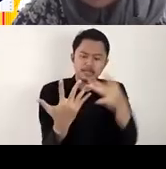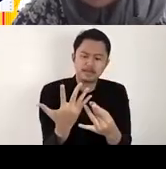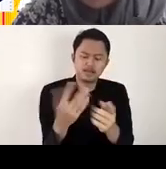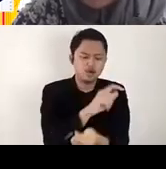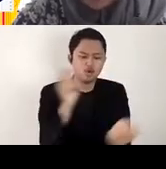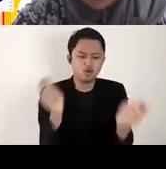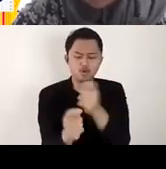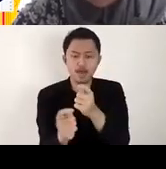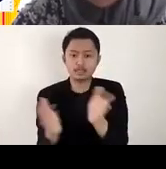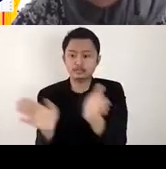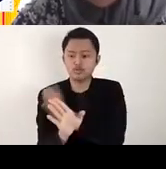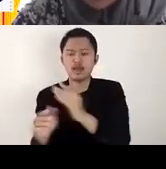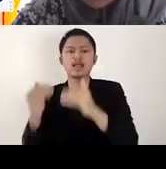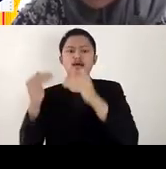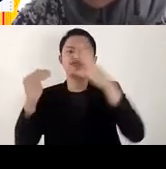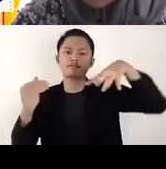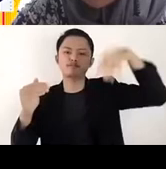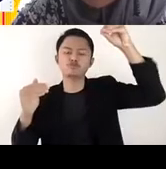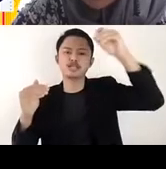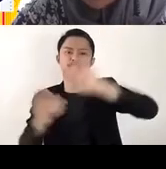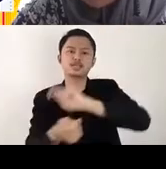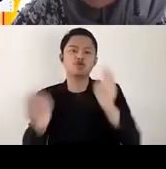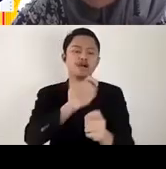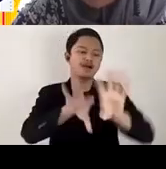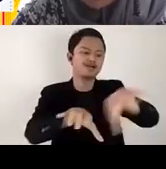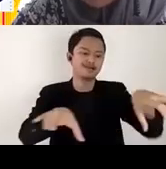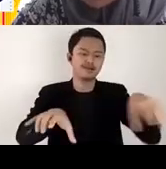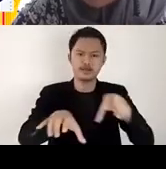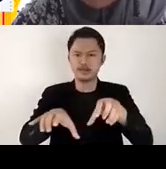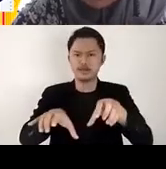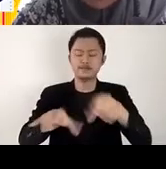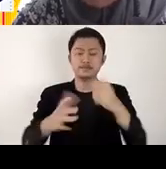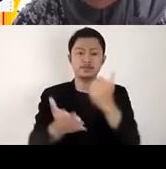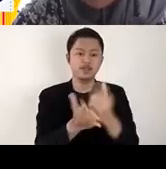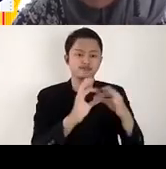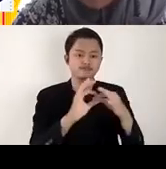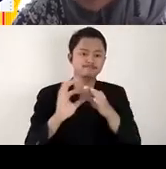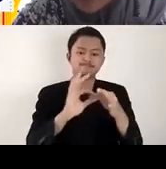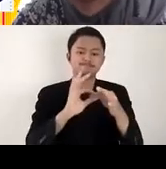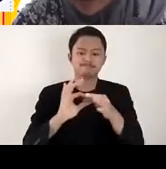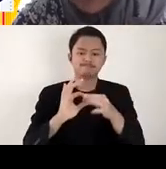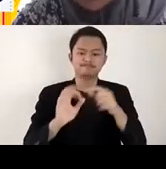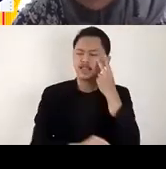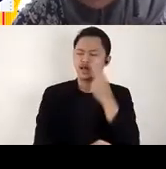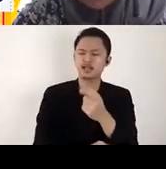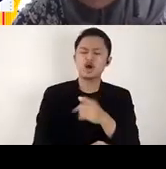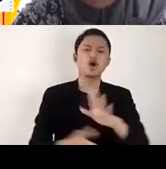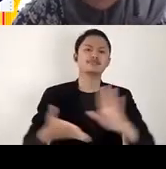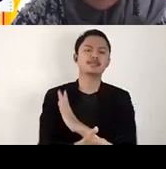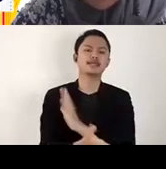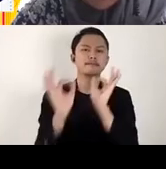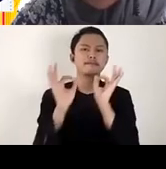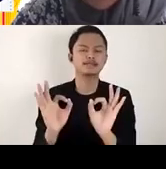baik ditingkat pusat maupun daerah sebenarnya kemitraan dan kerjasama ini menemukan momentum yang tepat